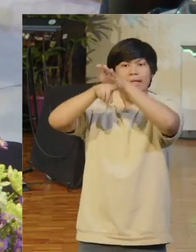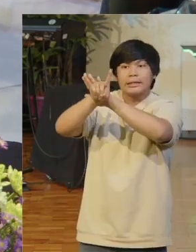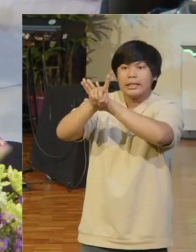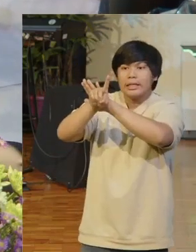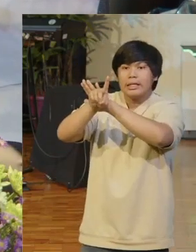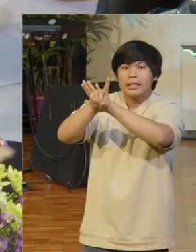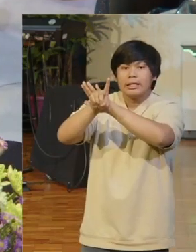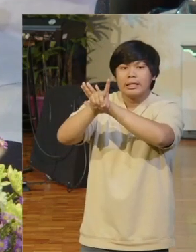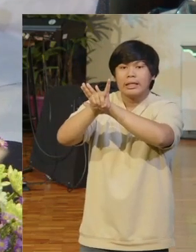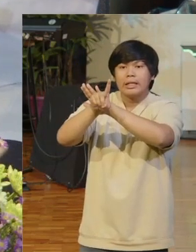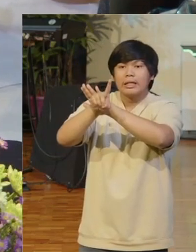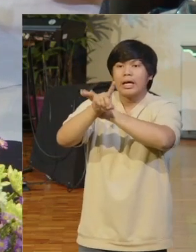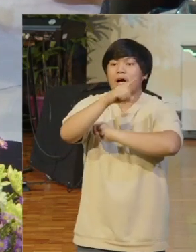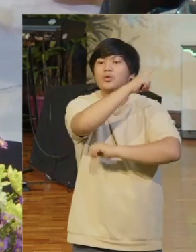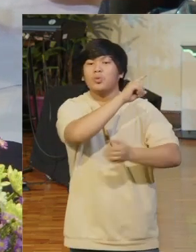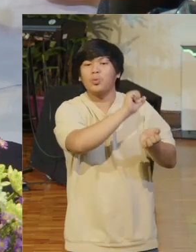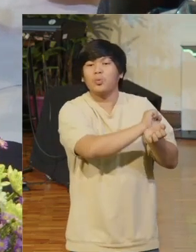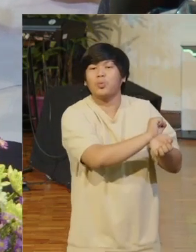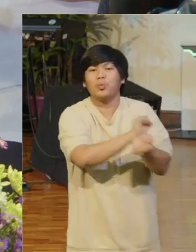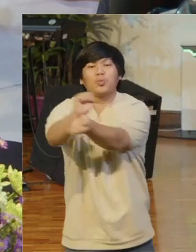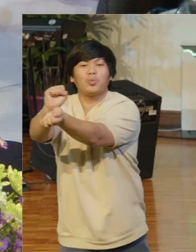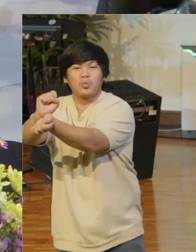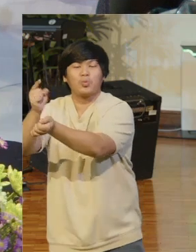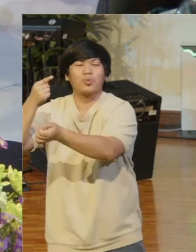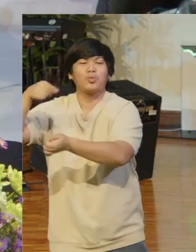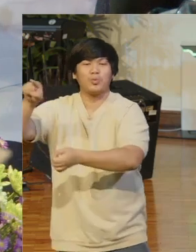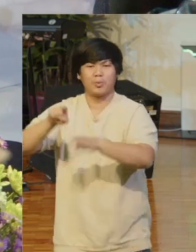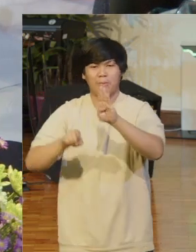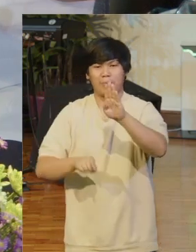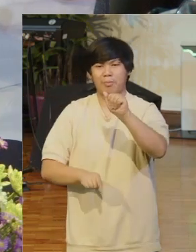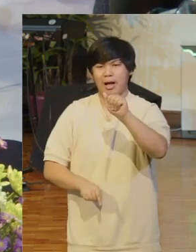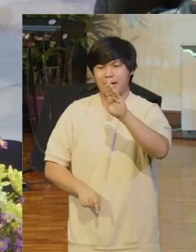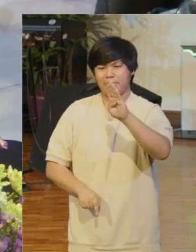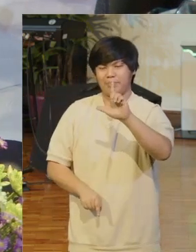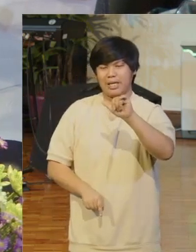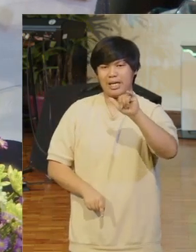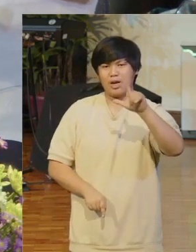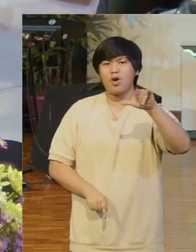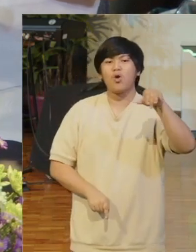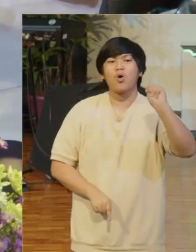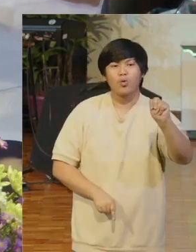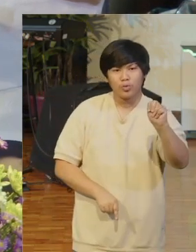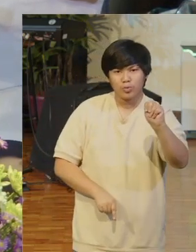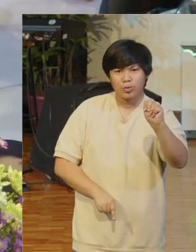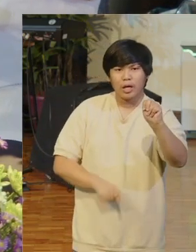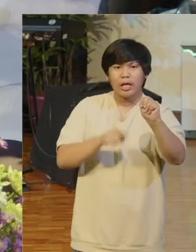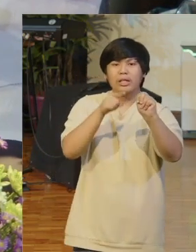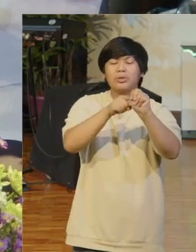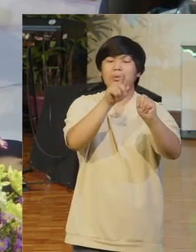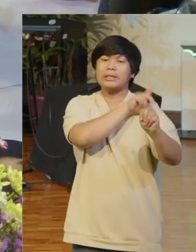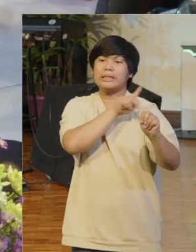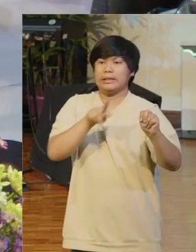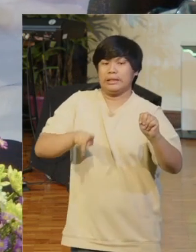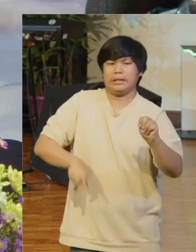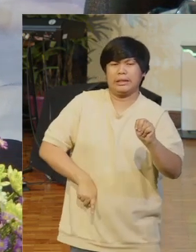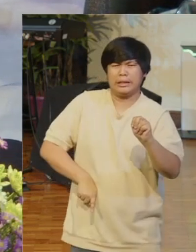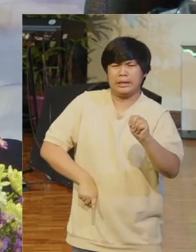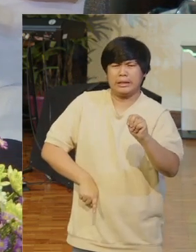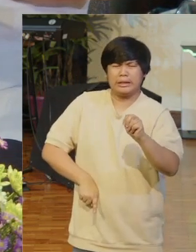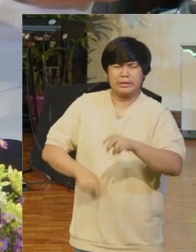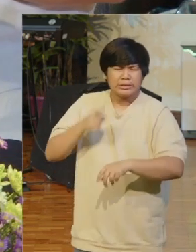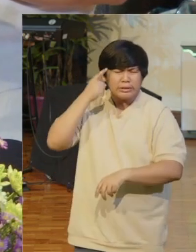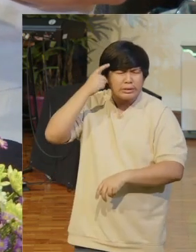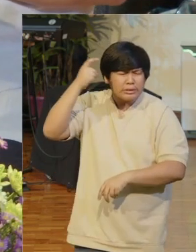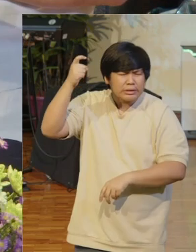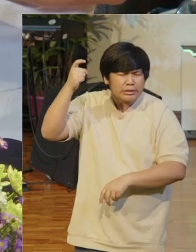bihag ni Nebuchadnezzar sa Babylon. Nagkaroon ng panaginip si Nebuchadnezzar na hindi niya maalala o